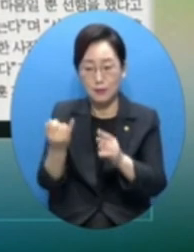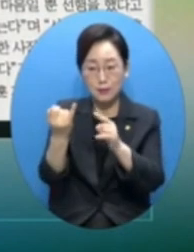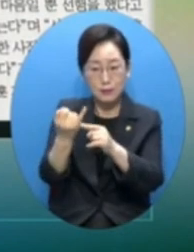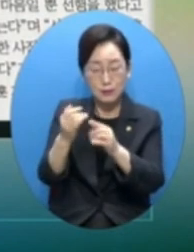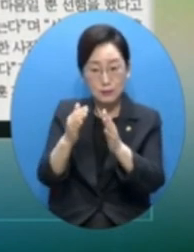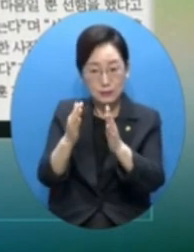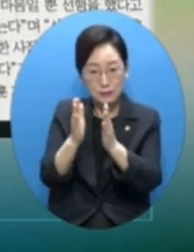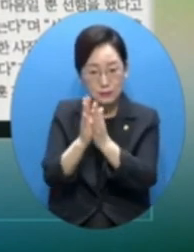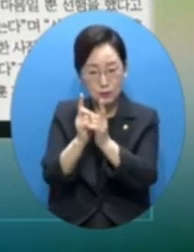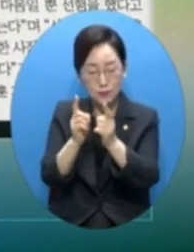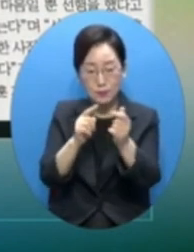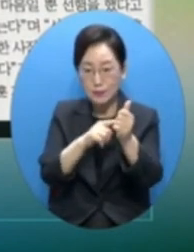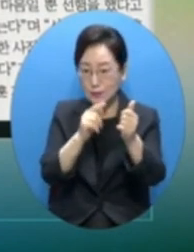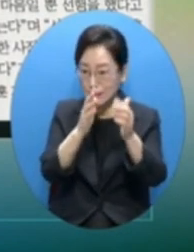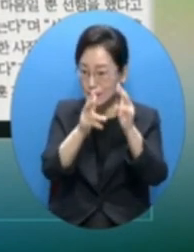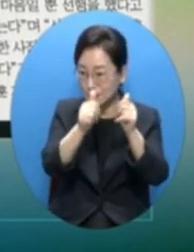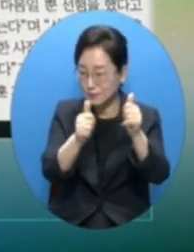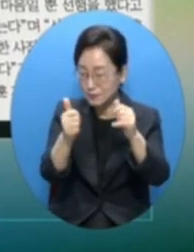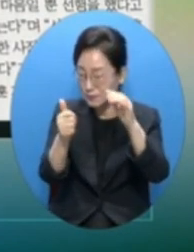보니까